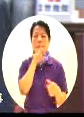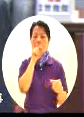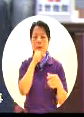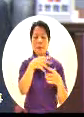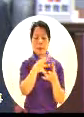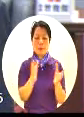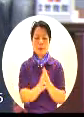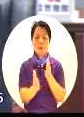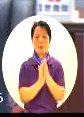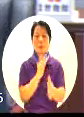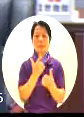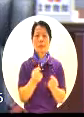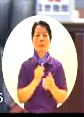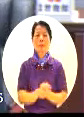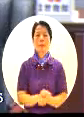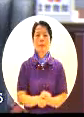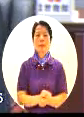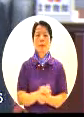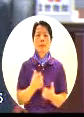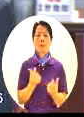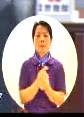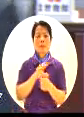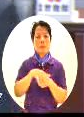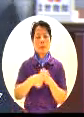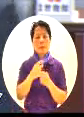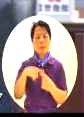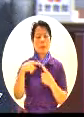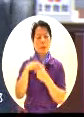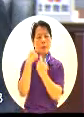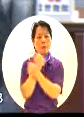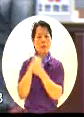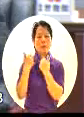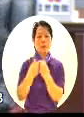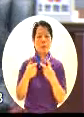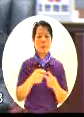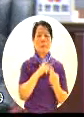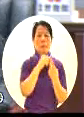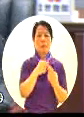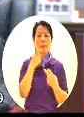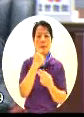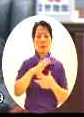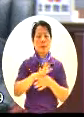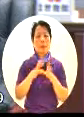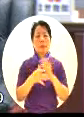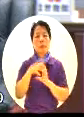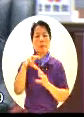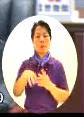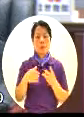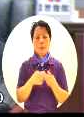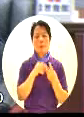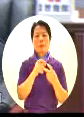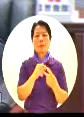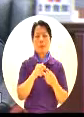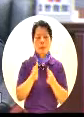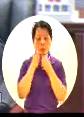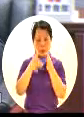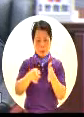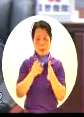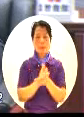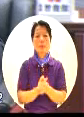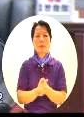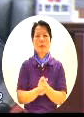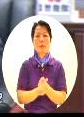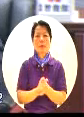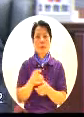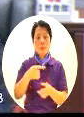们事务团队哈，包括我们研考会，包括我们文化局哈，针对这个部分哈，能